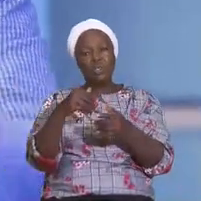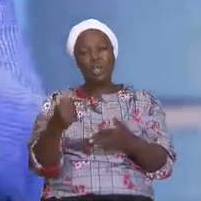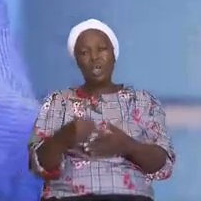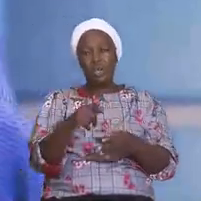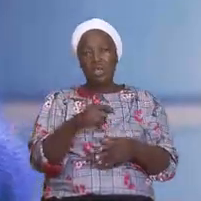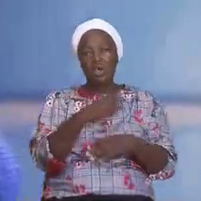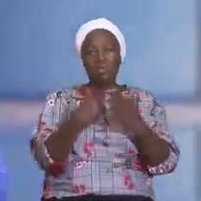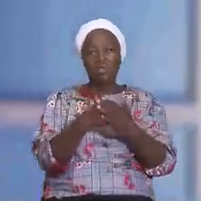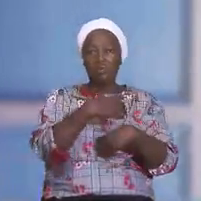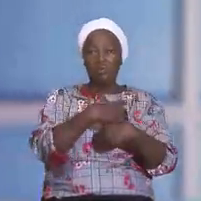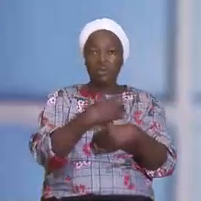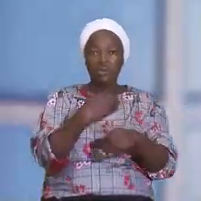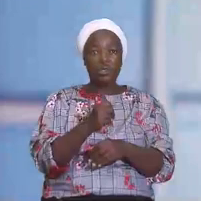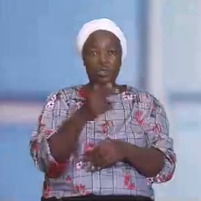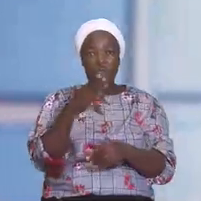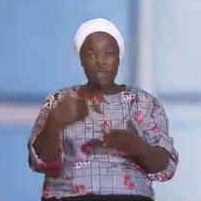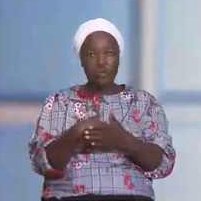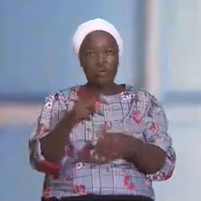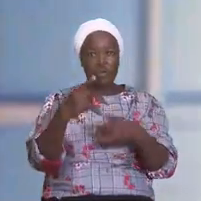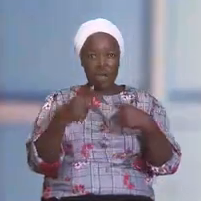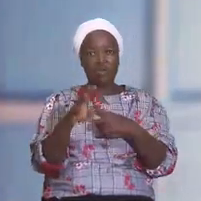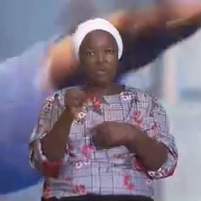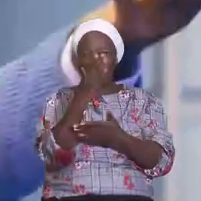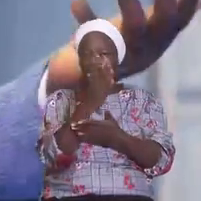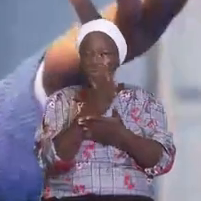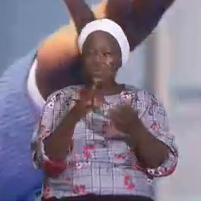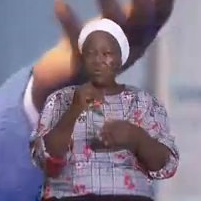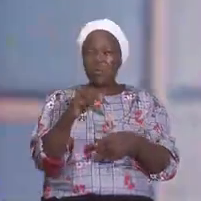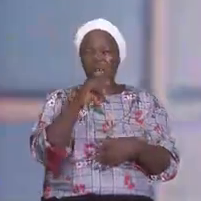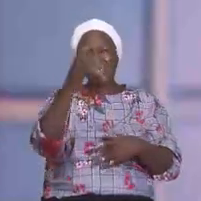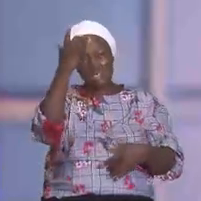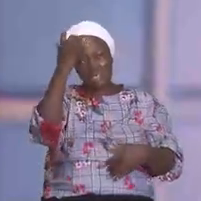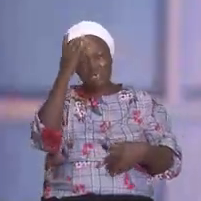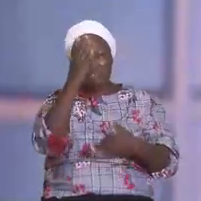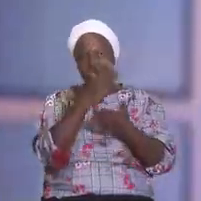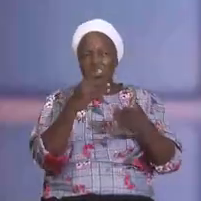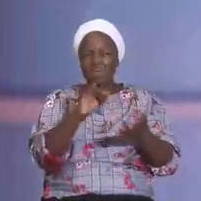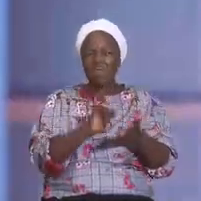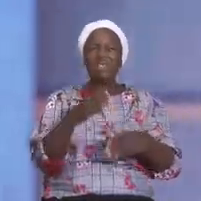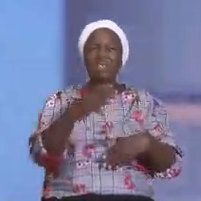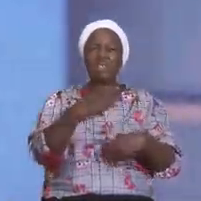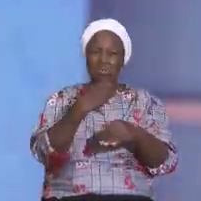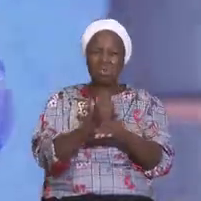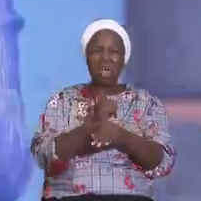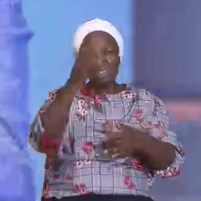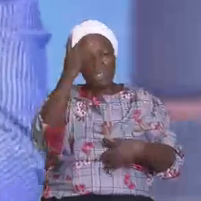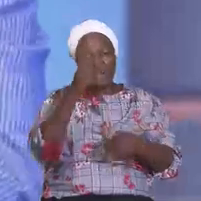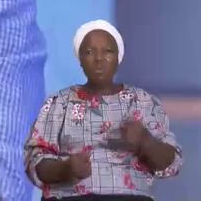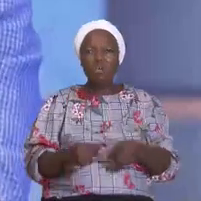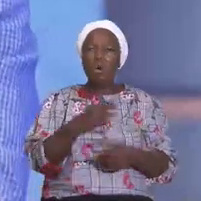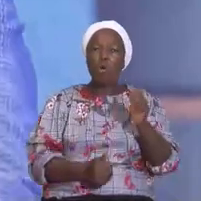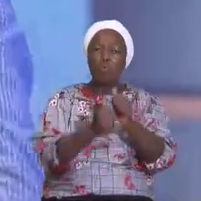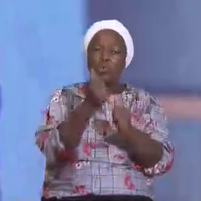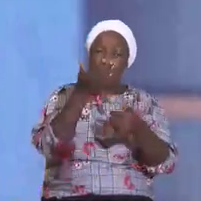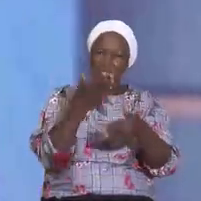donnez-leur la bonne nouvelle, qu'il y a une nouvelle chose qui peut leur arriver. Toute créature, certaines sont